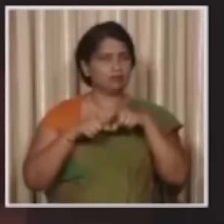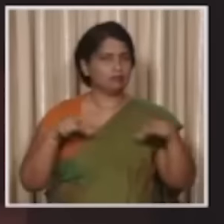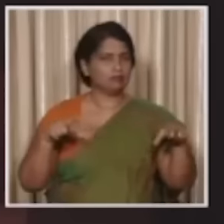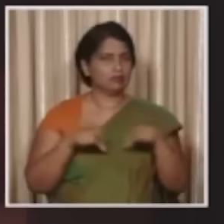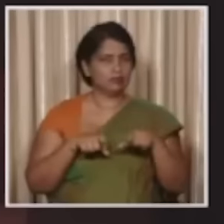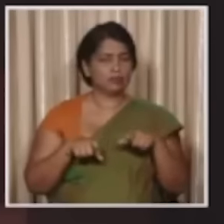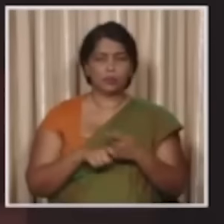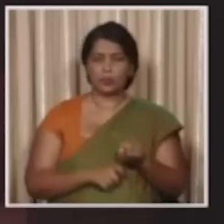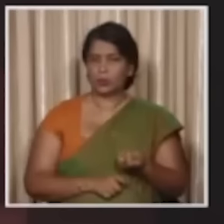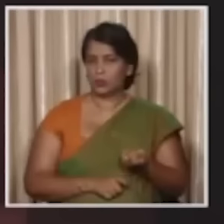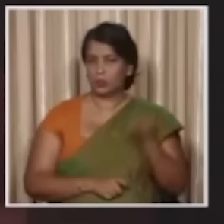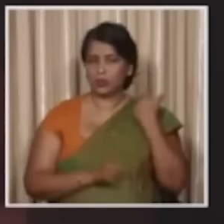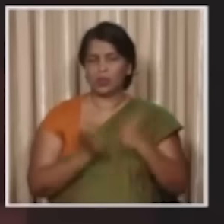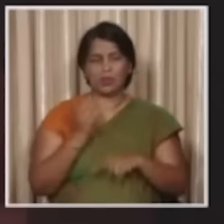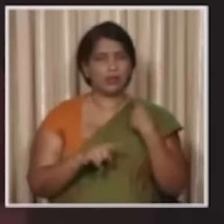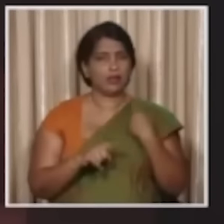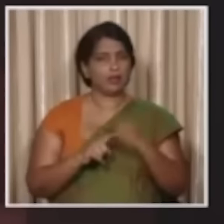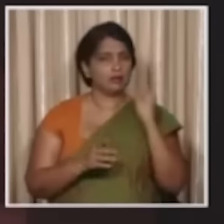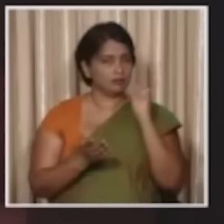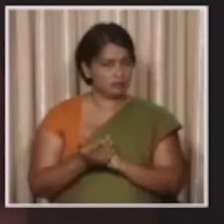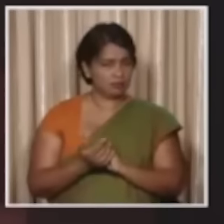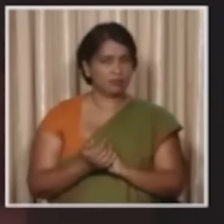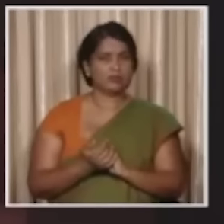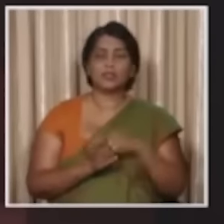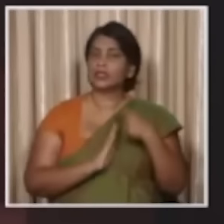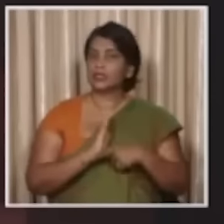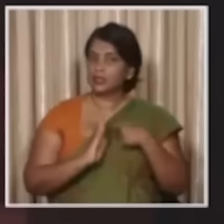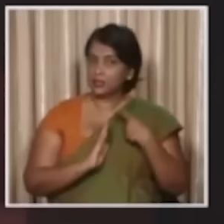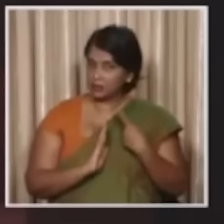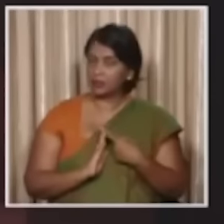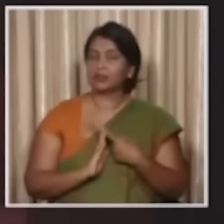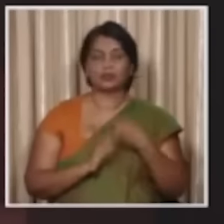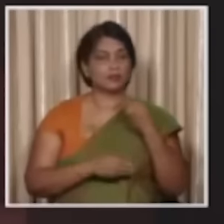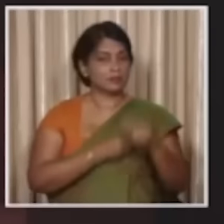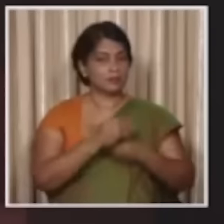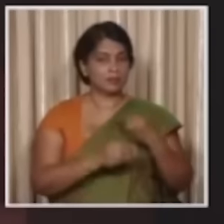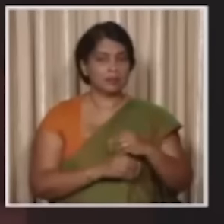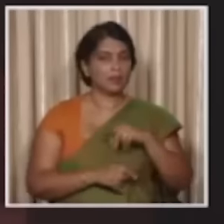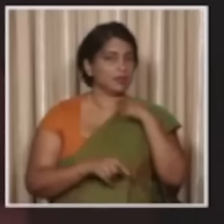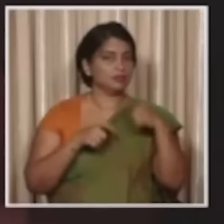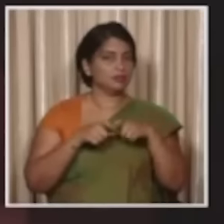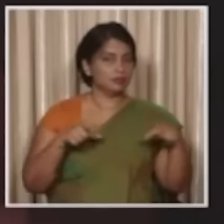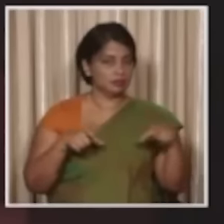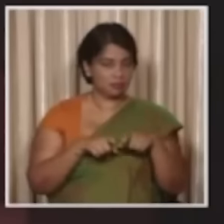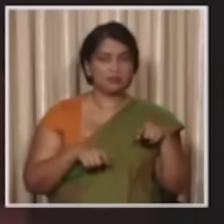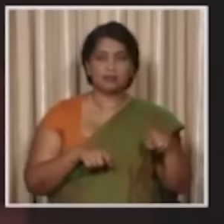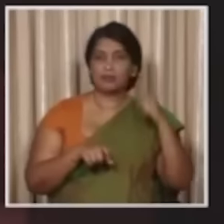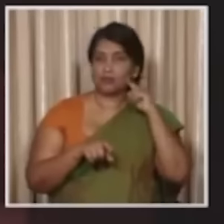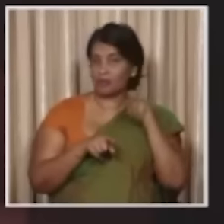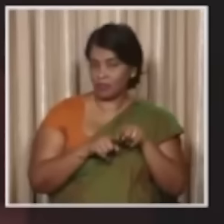තුවා මත අධික ලෙස බදු පැනවීම සහ දේශීයව නිෂ්පාදනය කරනු ලබන සනීපාරක්ෂක තුවා